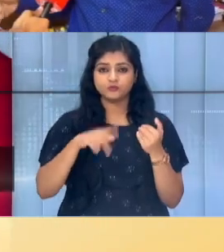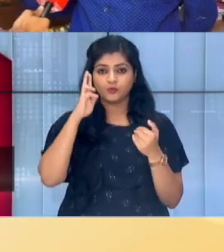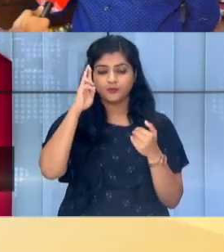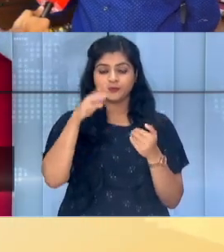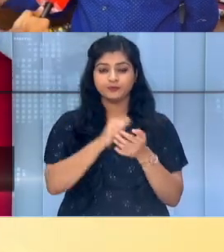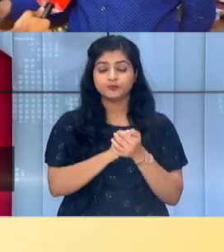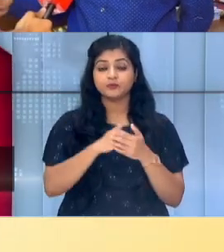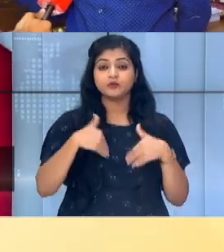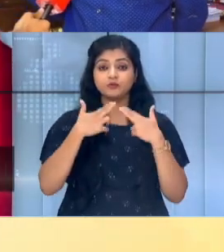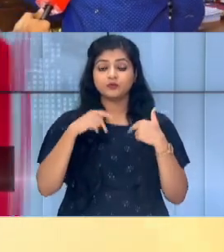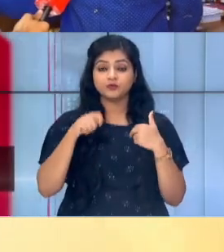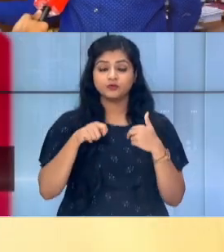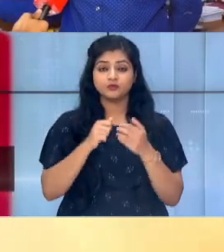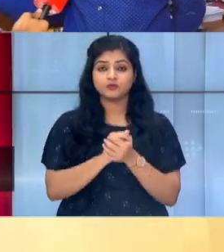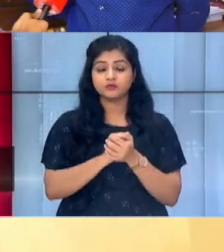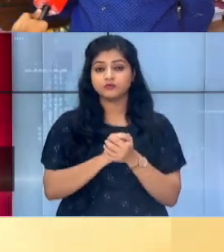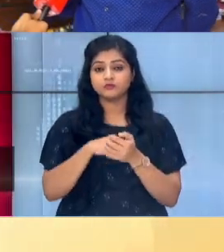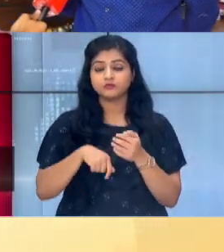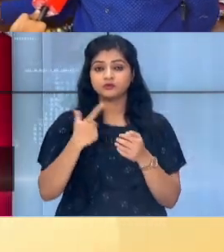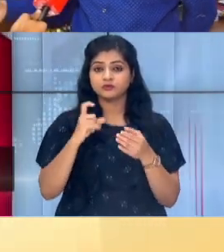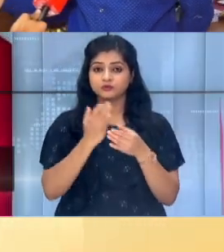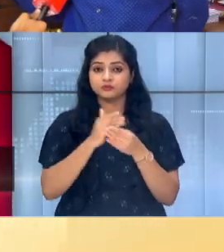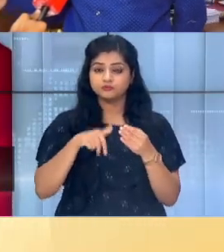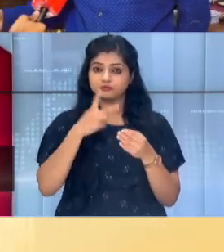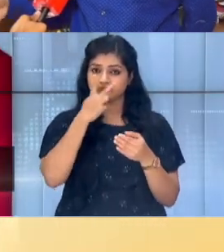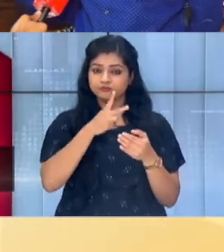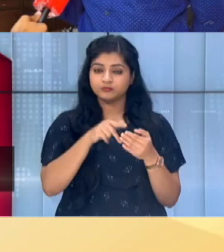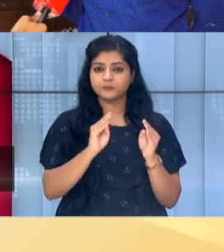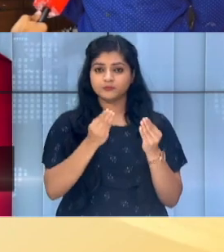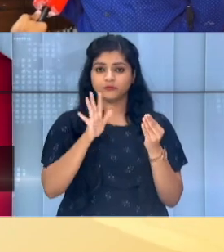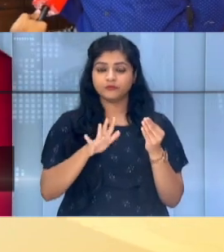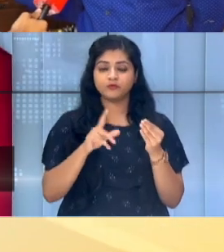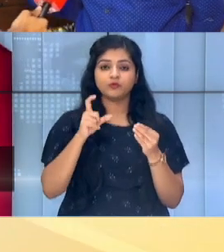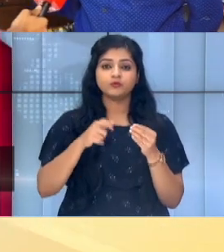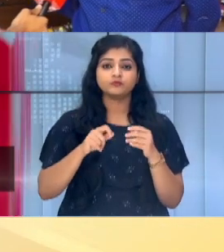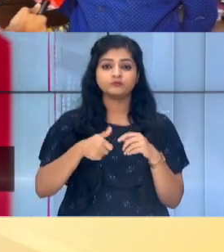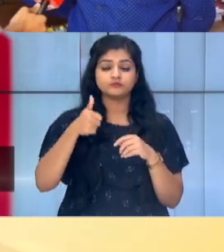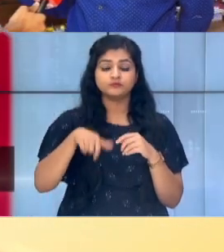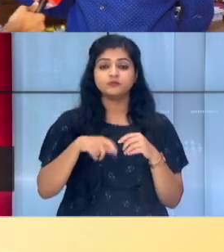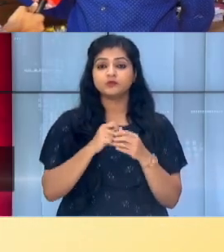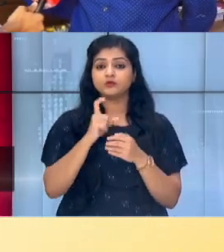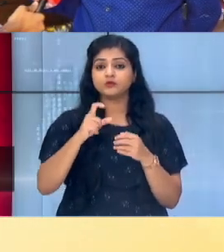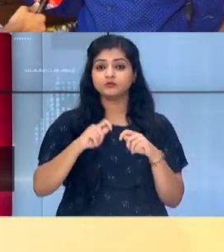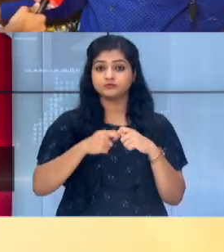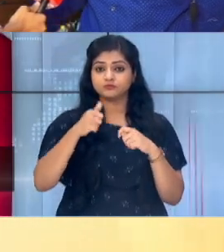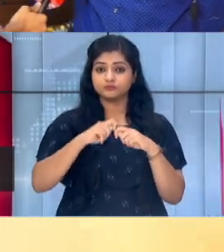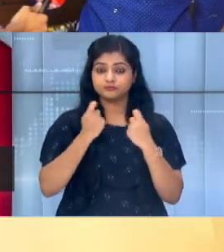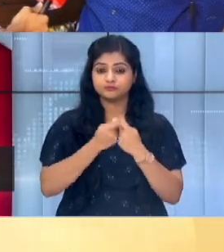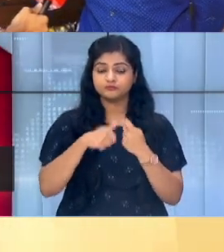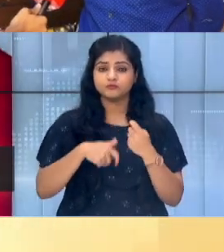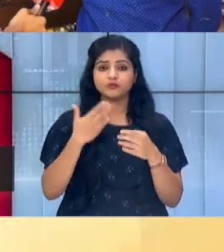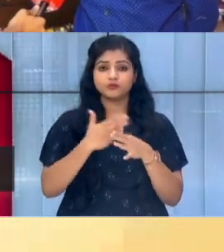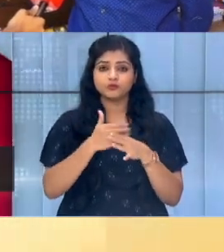അത് ഹൈക്കോർട്ടും ഓറലായിട്ട് ഹൈക്കോർട്ട് കേസിലും അത് അബ്സർവ് ചെയ്തിട്ടുണ്ട്. കോർപ്പറേഷനും കളക്ടർ ചെയറായിട്ടുള്ള ഈ മോണിറ്ററിംഗ് കമ്മിറ്റിയും നല്ല വർക്ക്